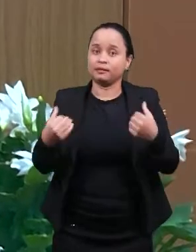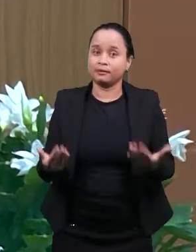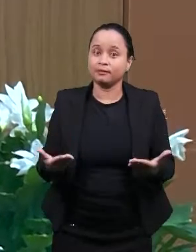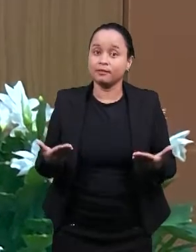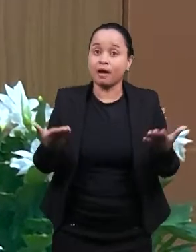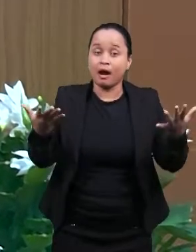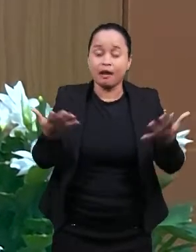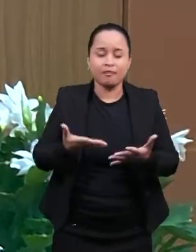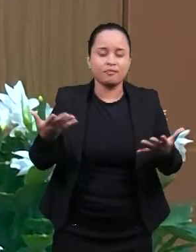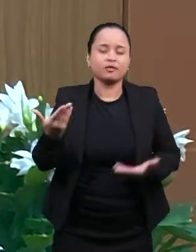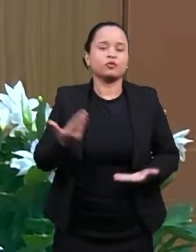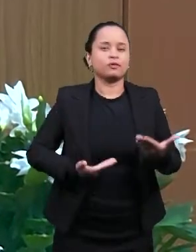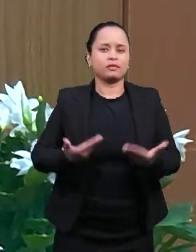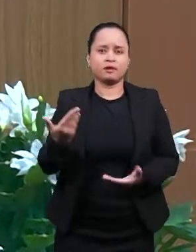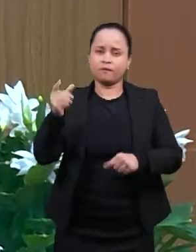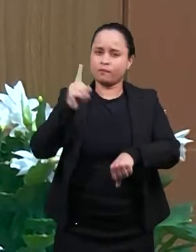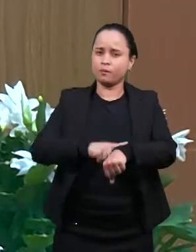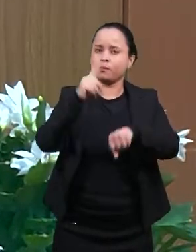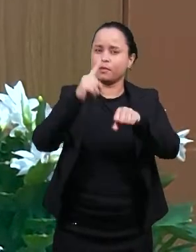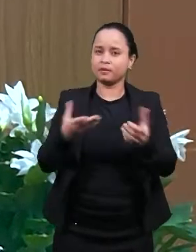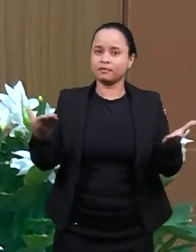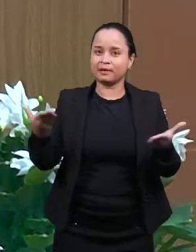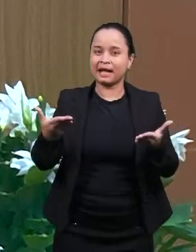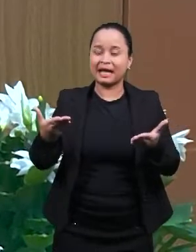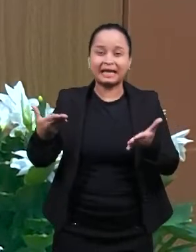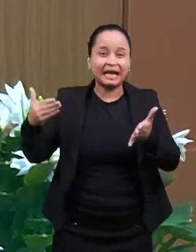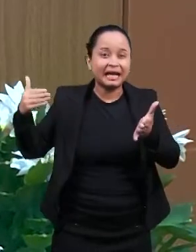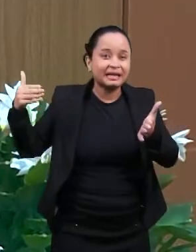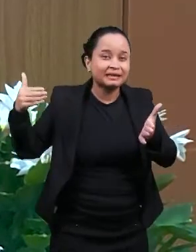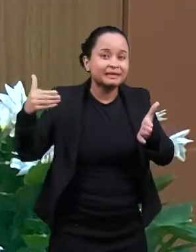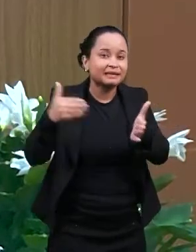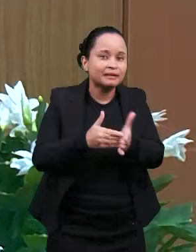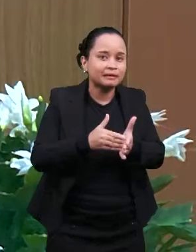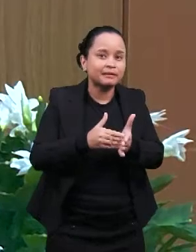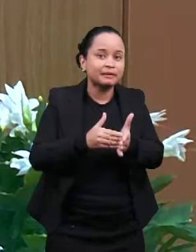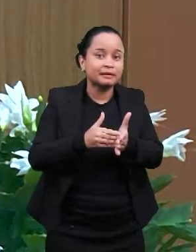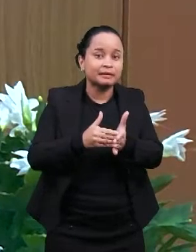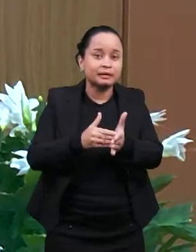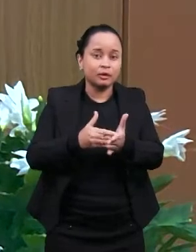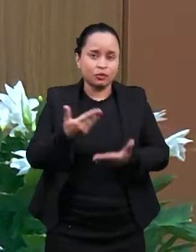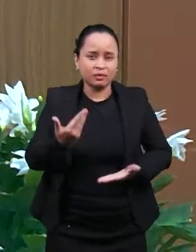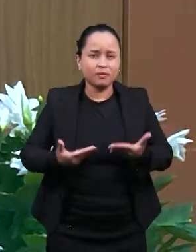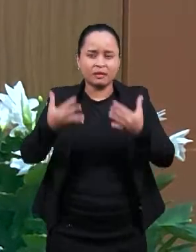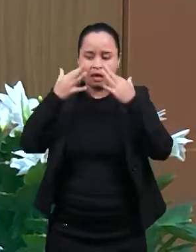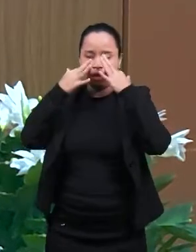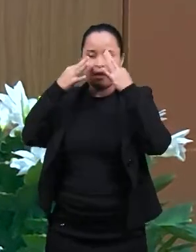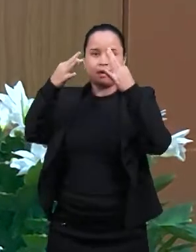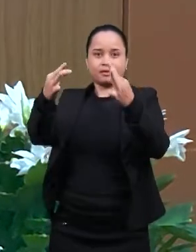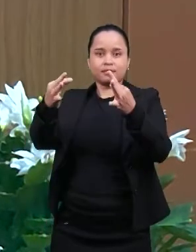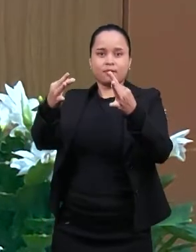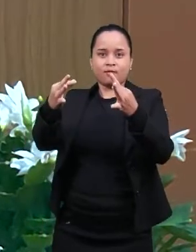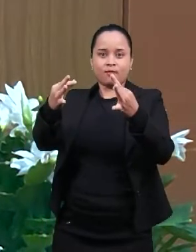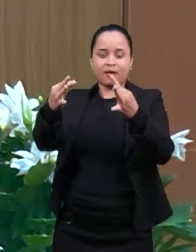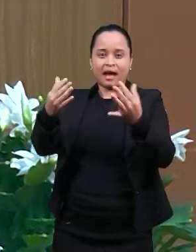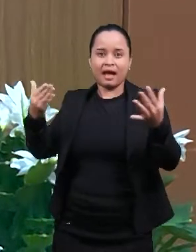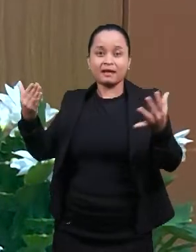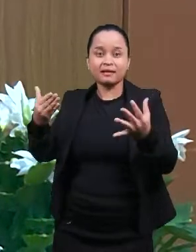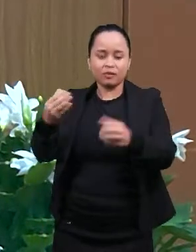должна бодрствовать в это время, пока солнце правды не явится на